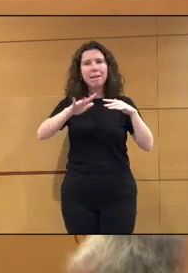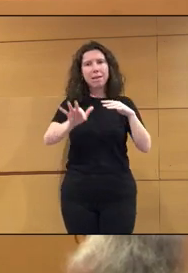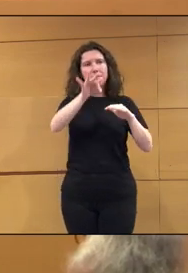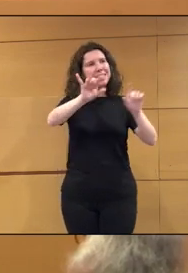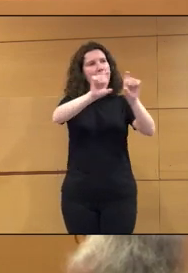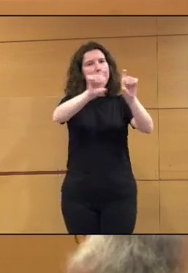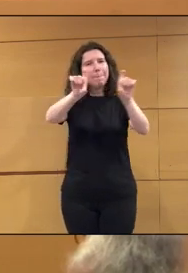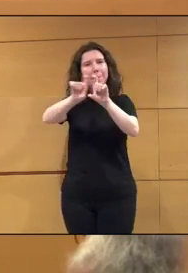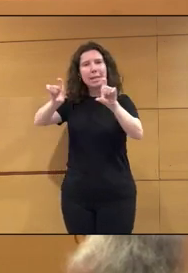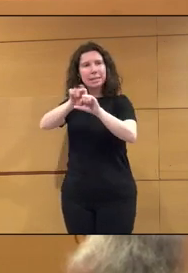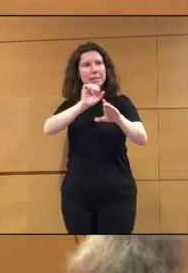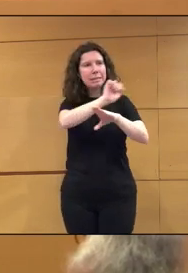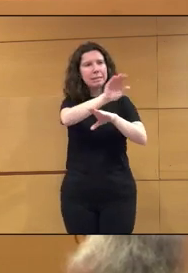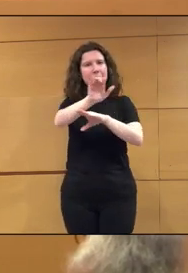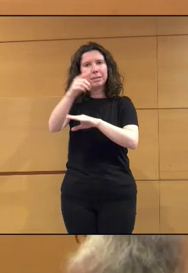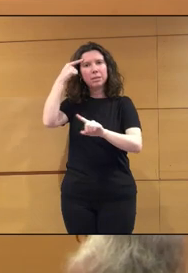implementar.